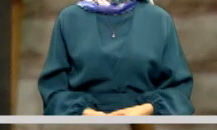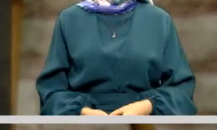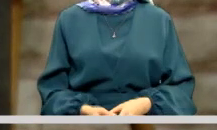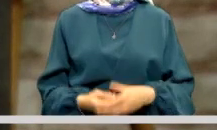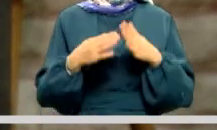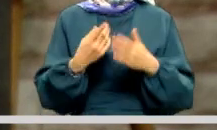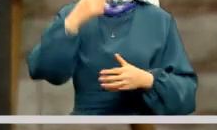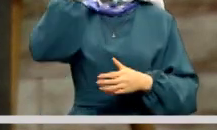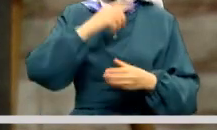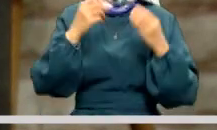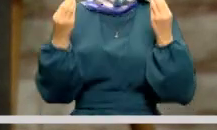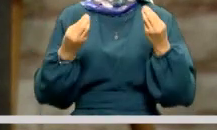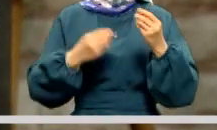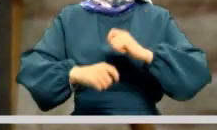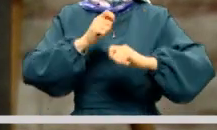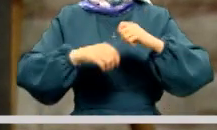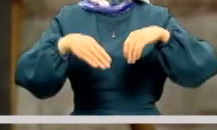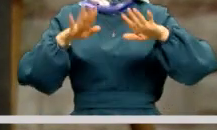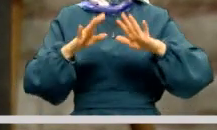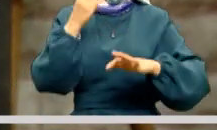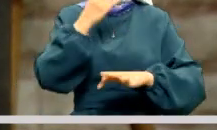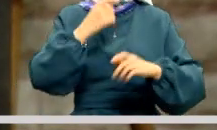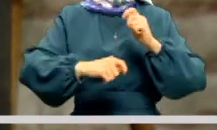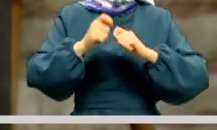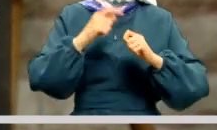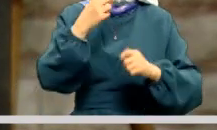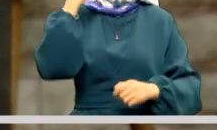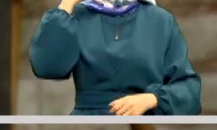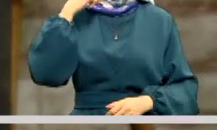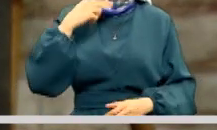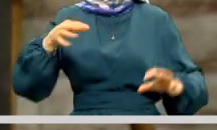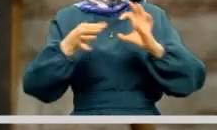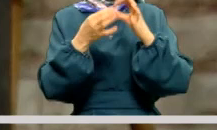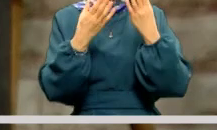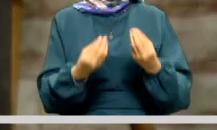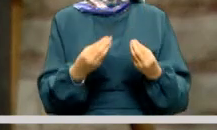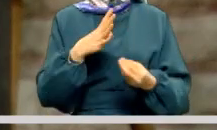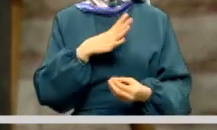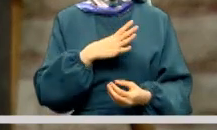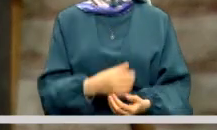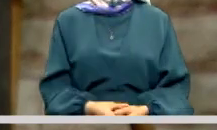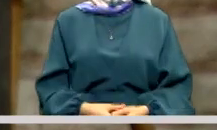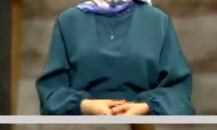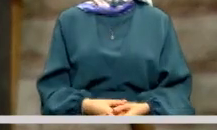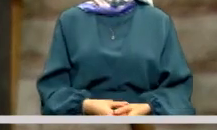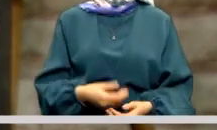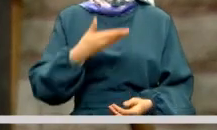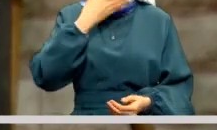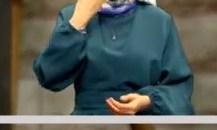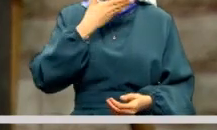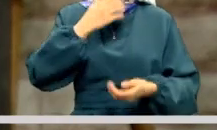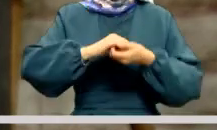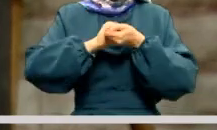sadece Güzel davranışla değil kötü davranışla aslında bir ahlaki ilgilendiren bir şeydir mesela rıfk dostluk